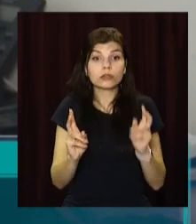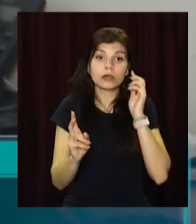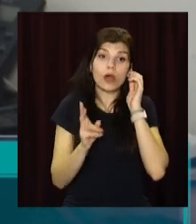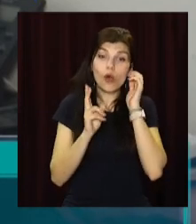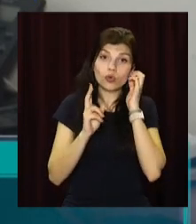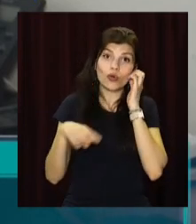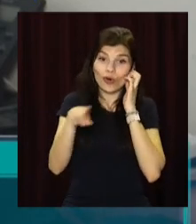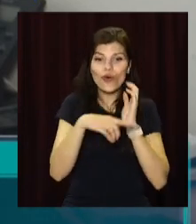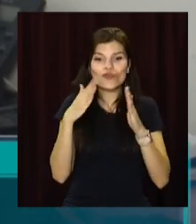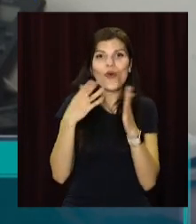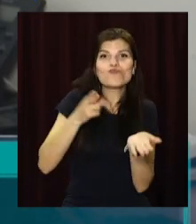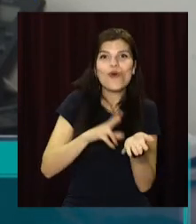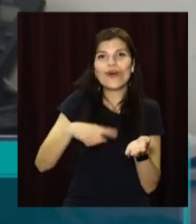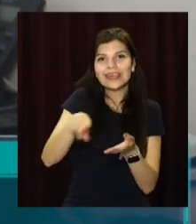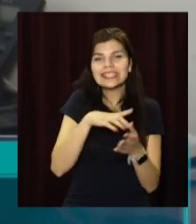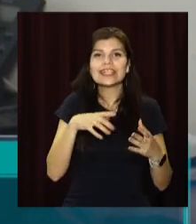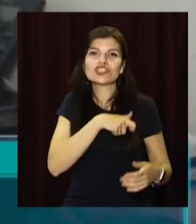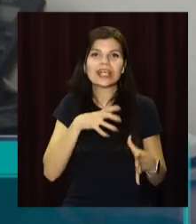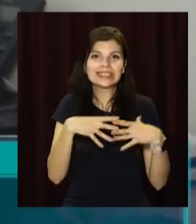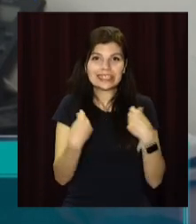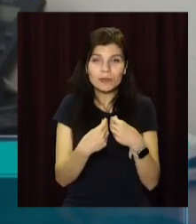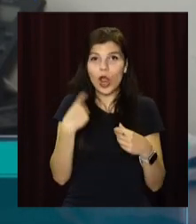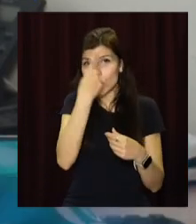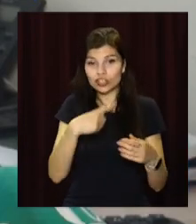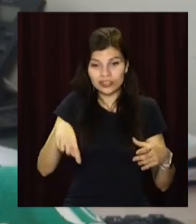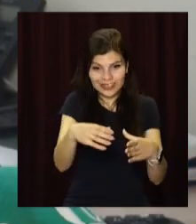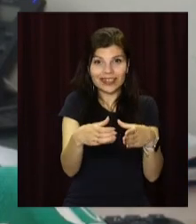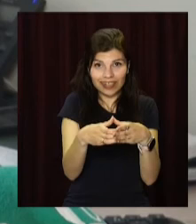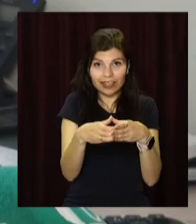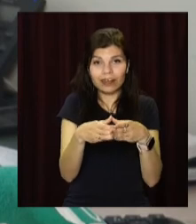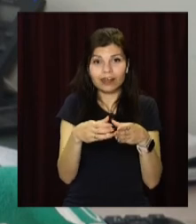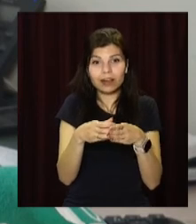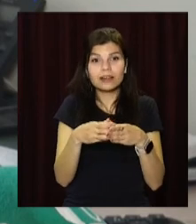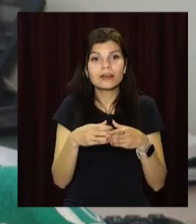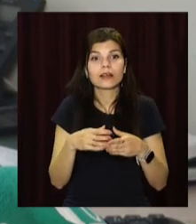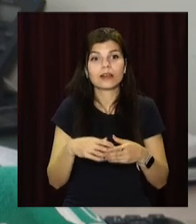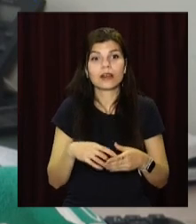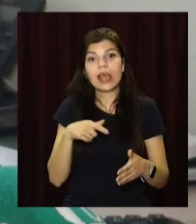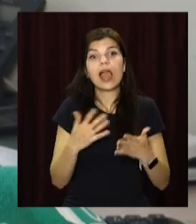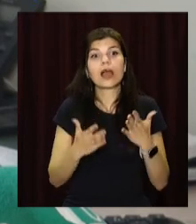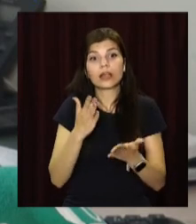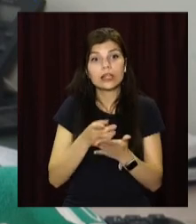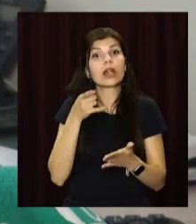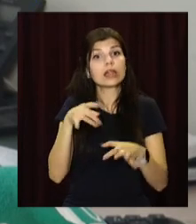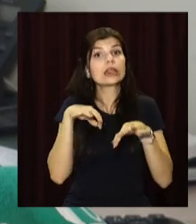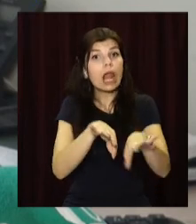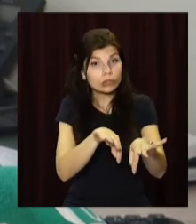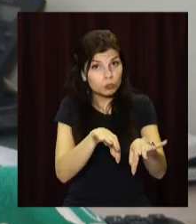будь-хто із складу домогосподарства або член сім'ї особи із складу домогосподарства володіє